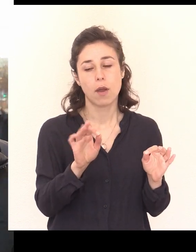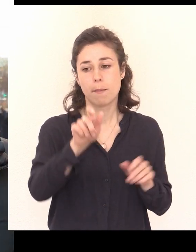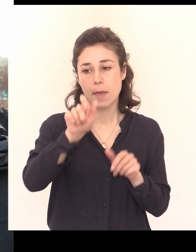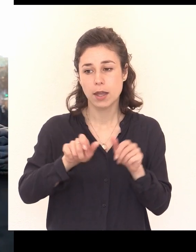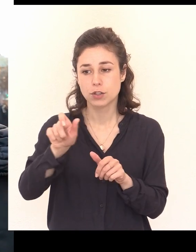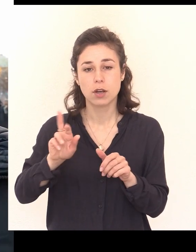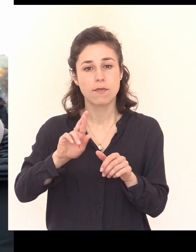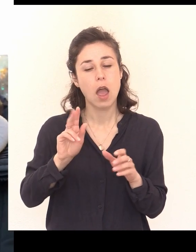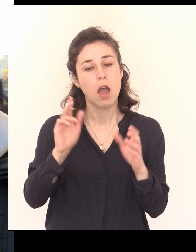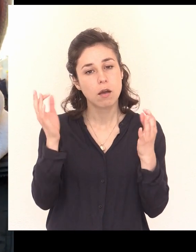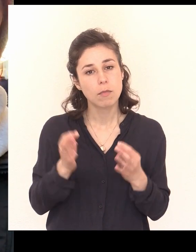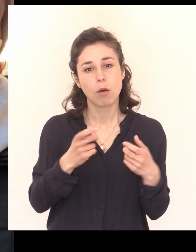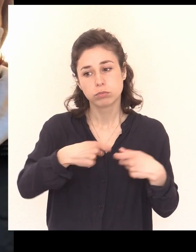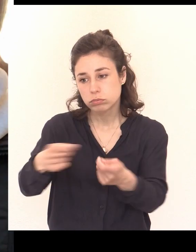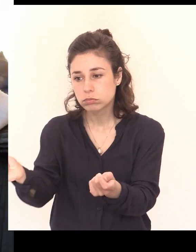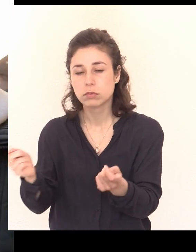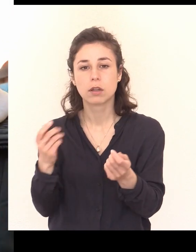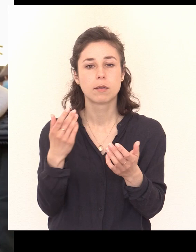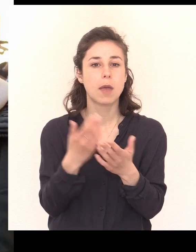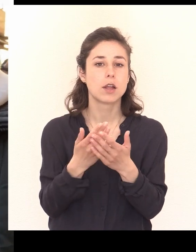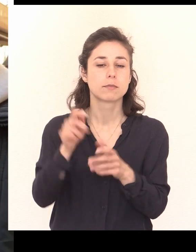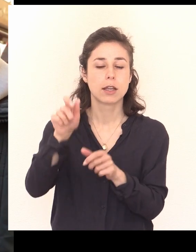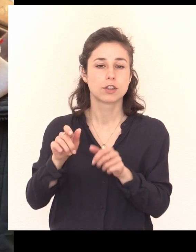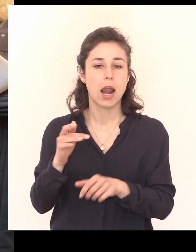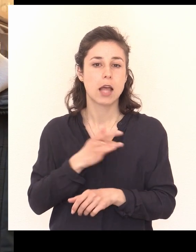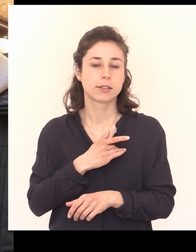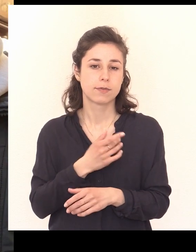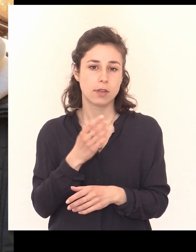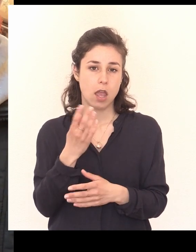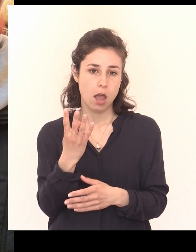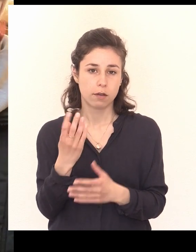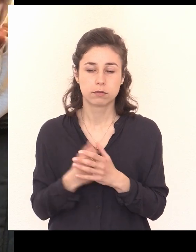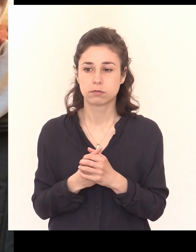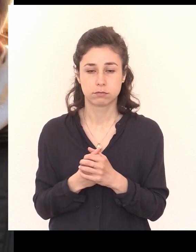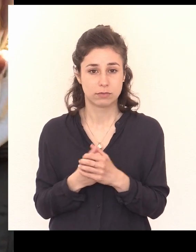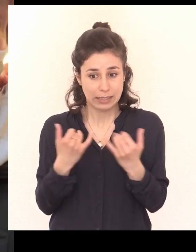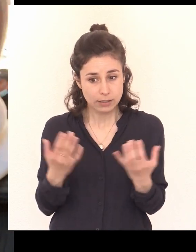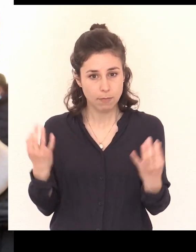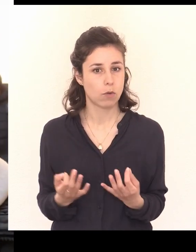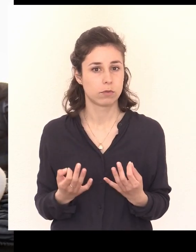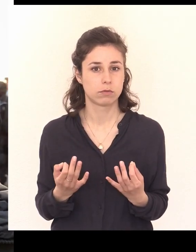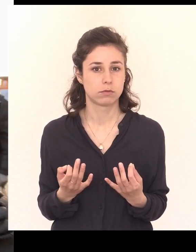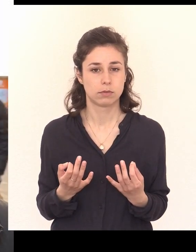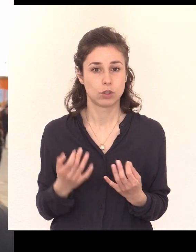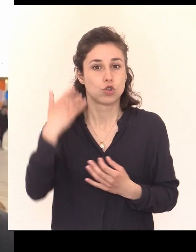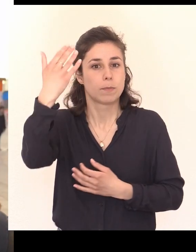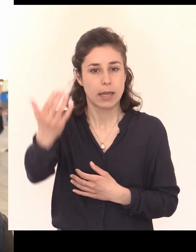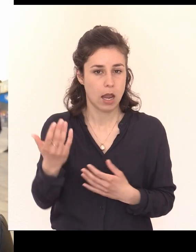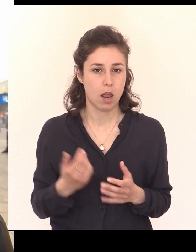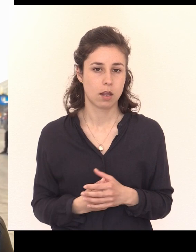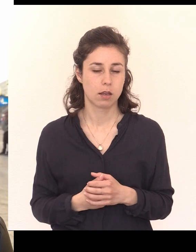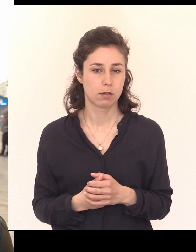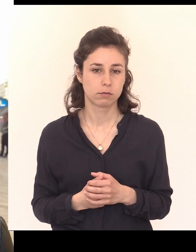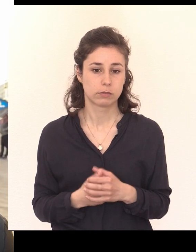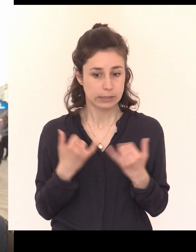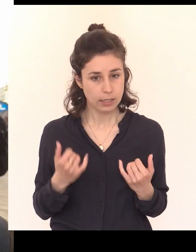für die Hilfsbedürftigen, zum Beispiel die vom Hartz IV bekommen und so. Denn die Pandemie haben wir jetzt und nicht erst im Mai. Ja, bin ich ganz